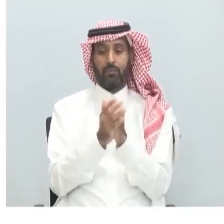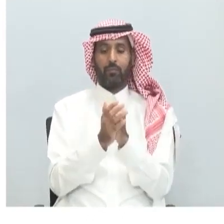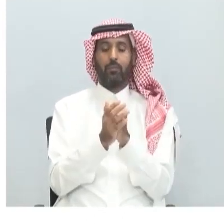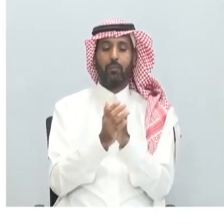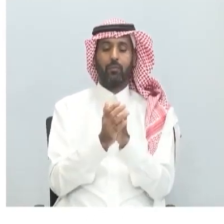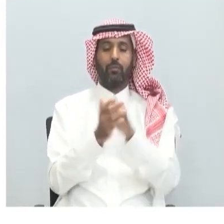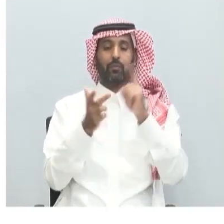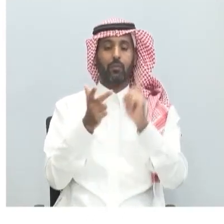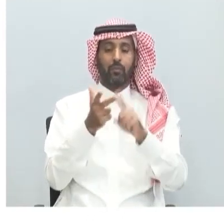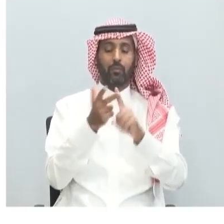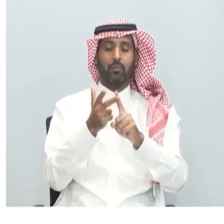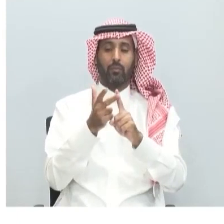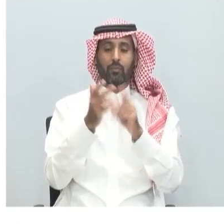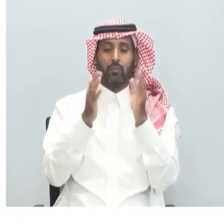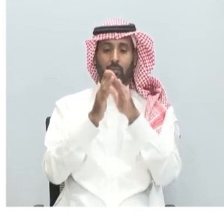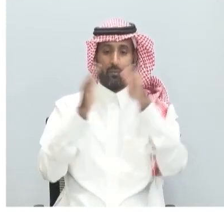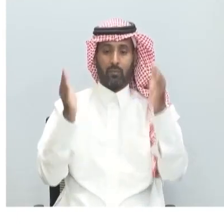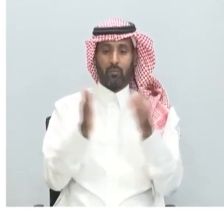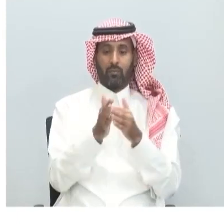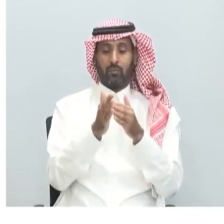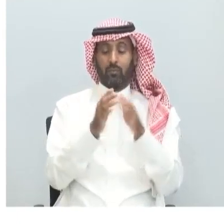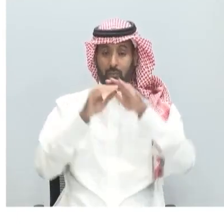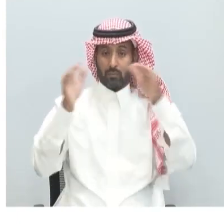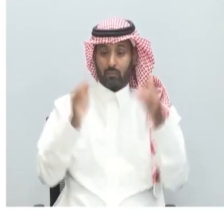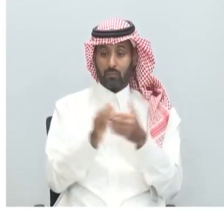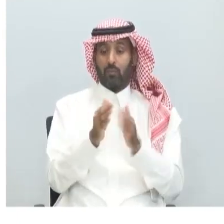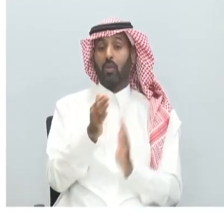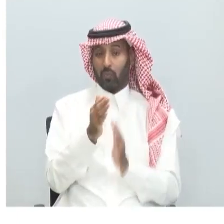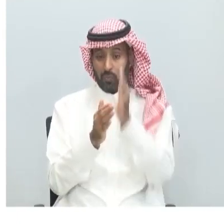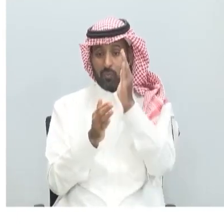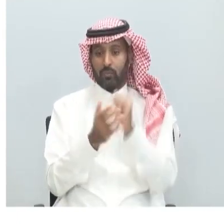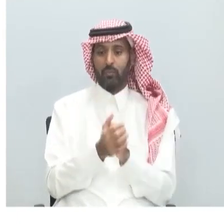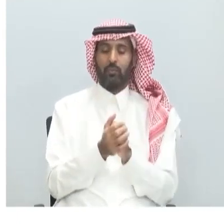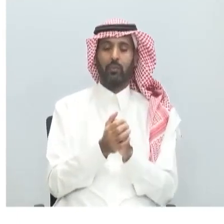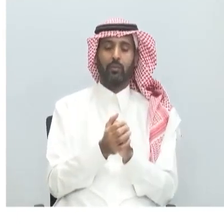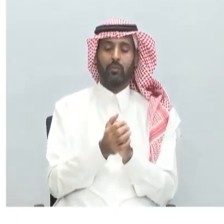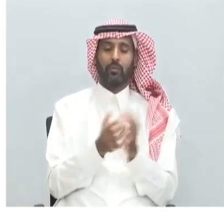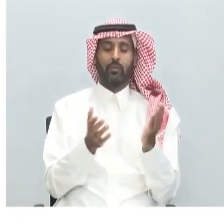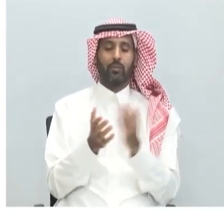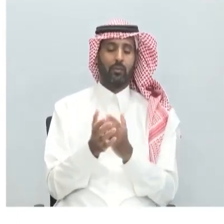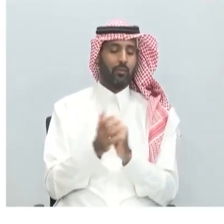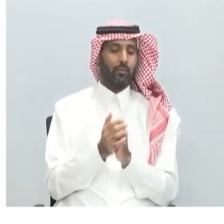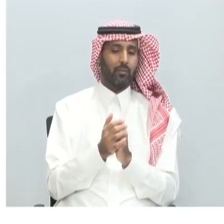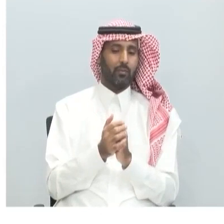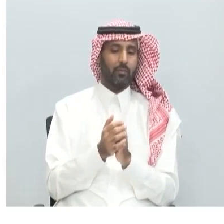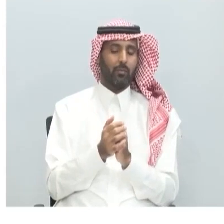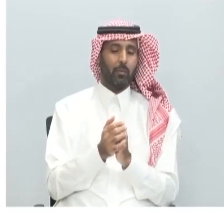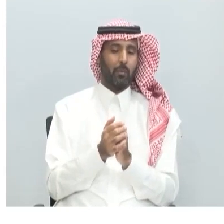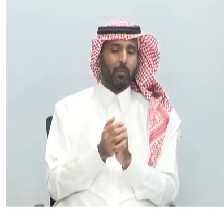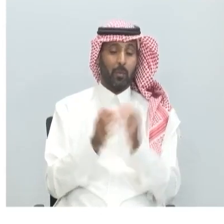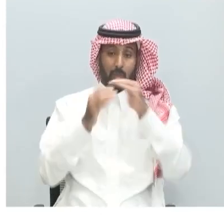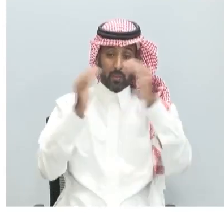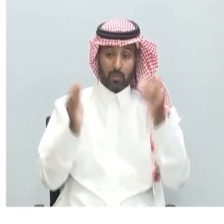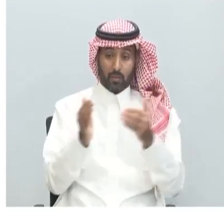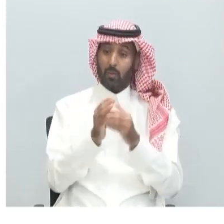الغرفه الثالثه السهم ايضا الى الاعلى فوق هنا المربعات